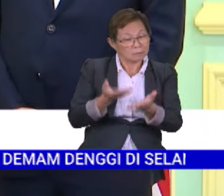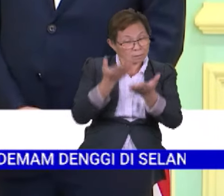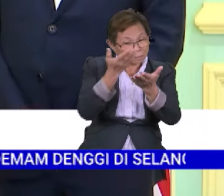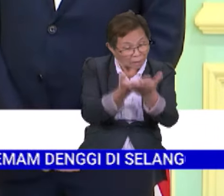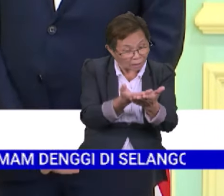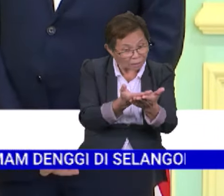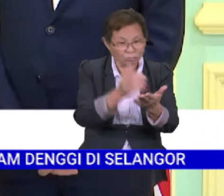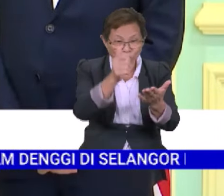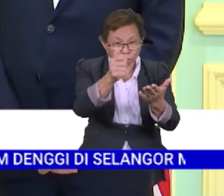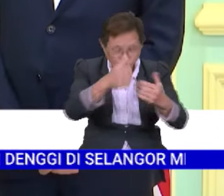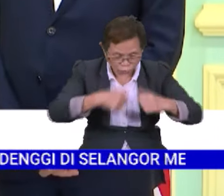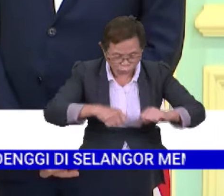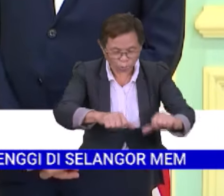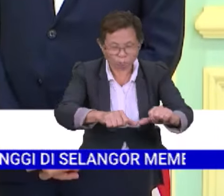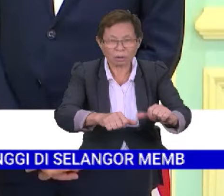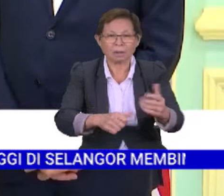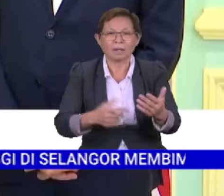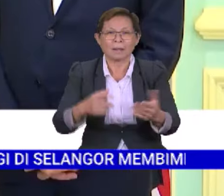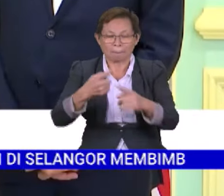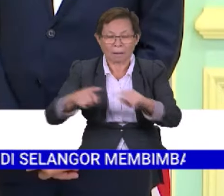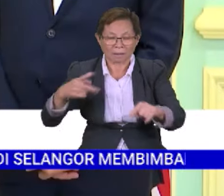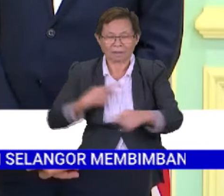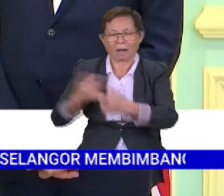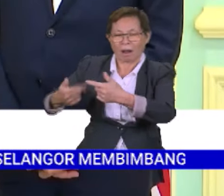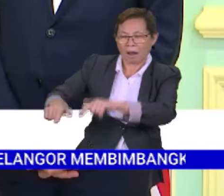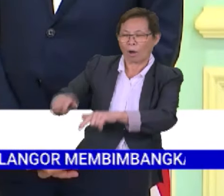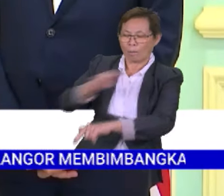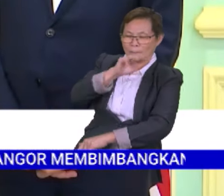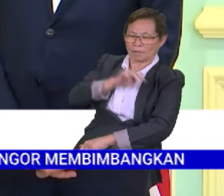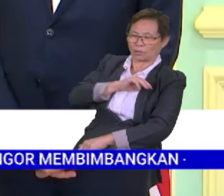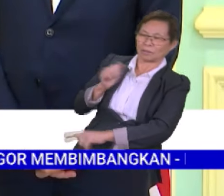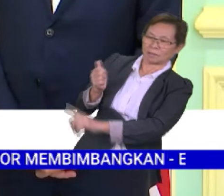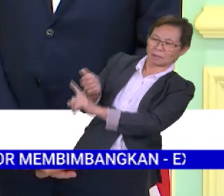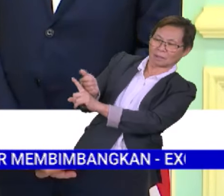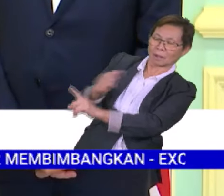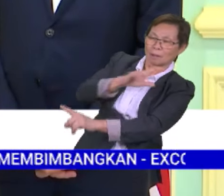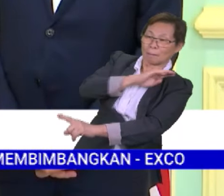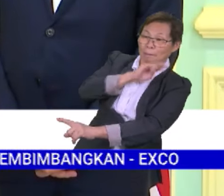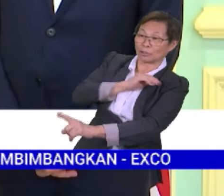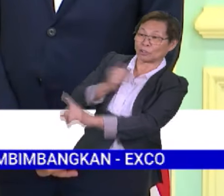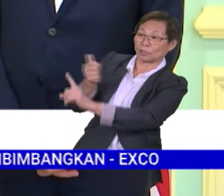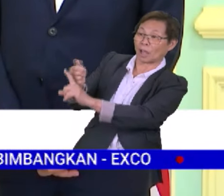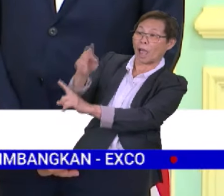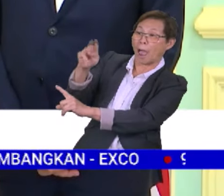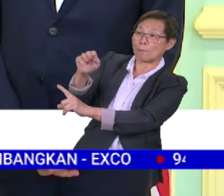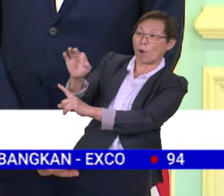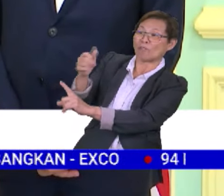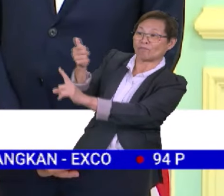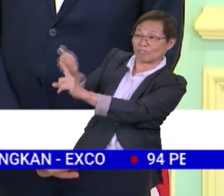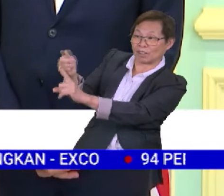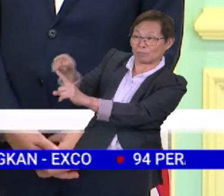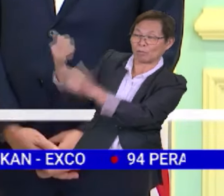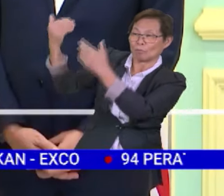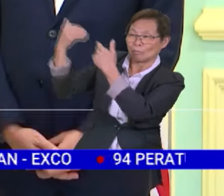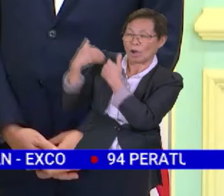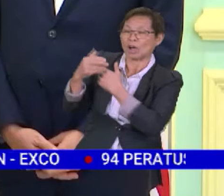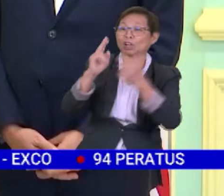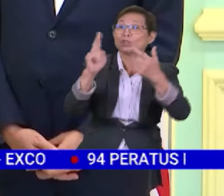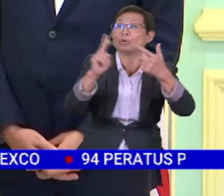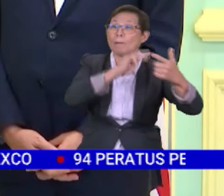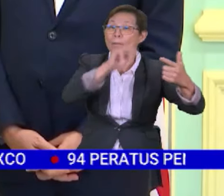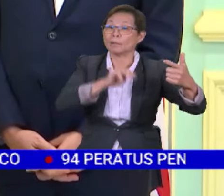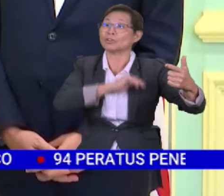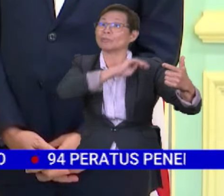itu kita boleh teruskan, tetapi tentu kita beri ruang kepada jemaah menteri, pertama Kementerian Kewangan, keduanya jemaah menteri